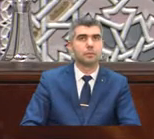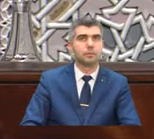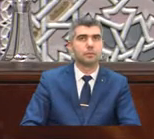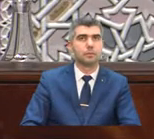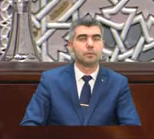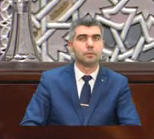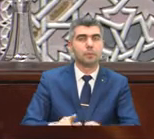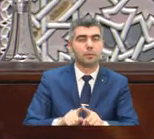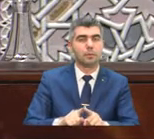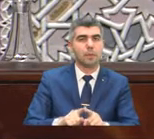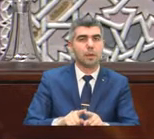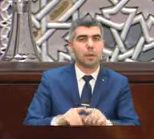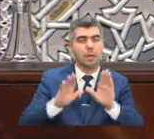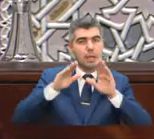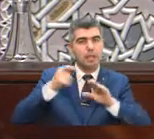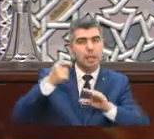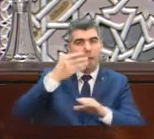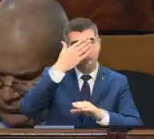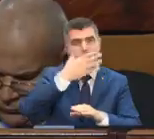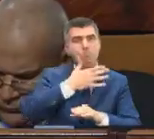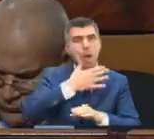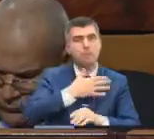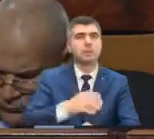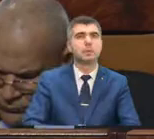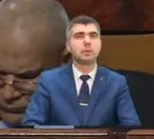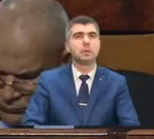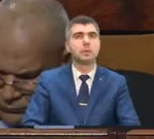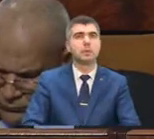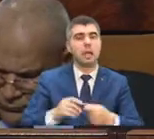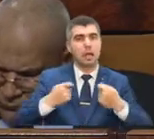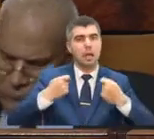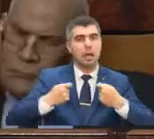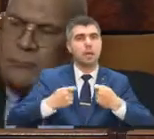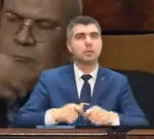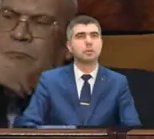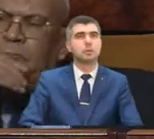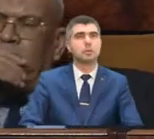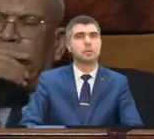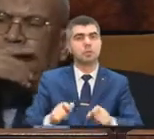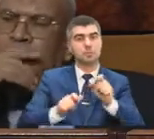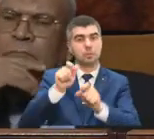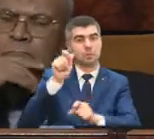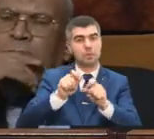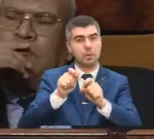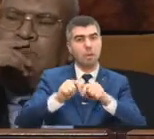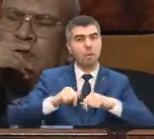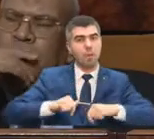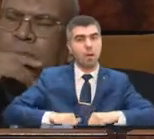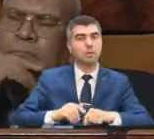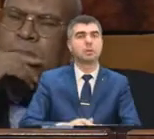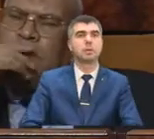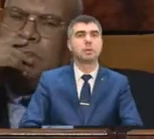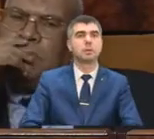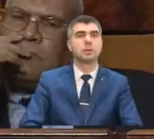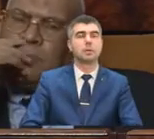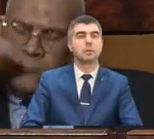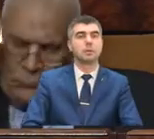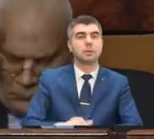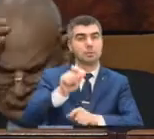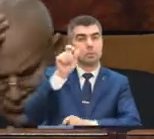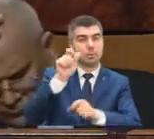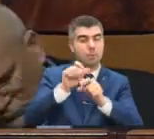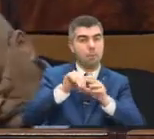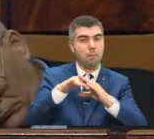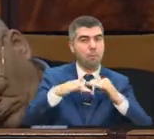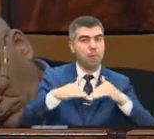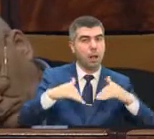والصلاة والسلام على أشرف المرسلين، السيد الرئيس المحترم، السيدة والسادة الوزراء المحترمين، زميلاتي زملاء